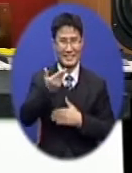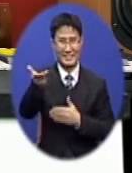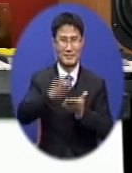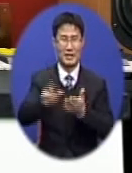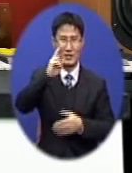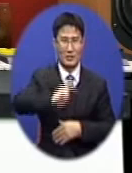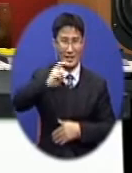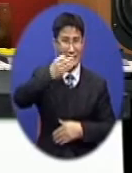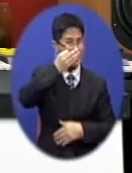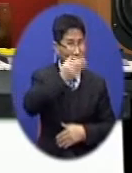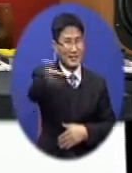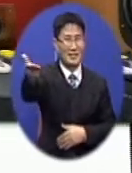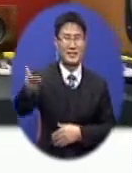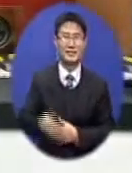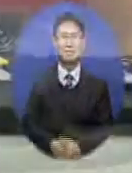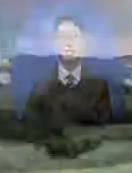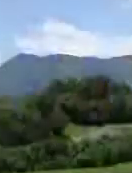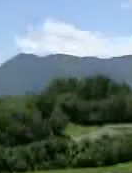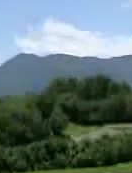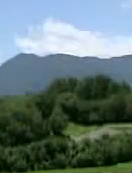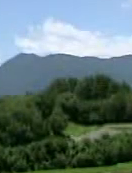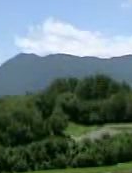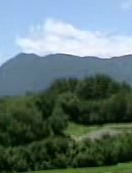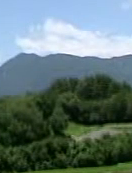드리겠습니다. 음악 주세요. 주세요.